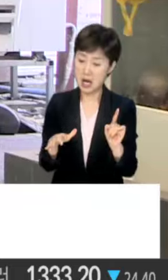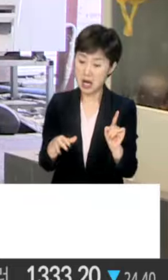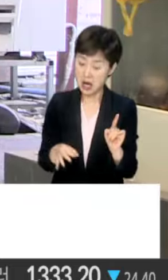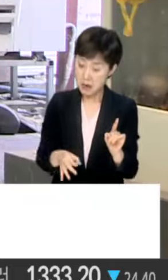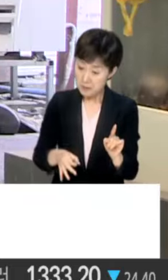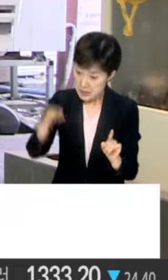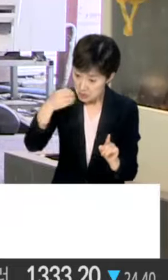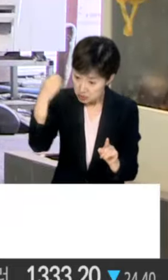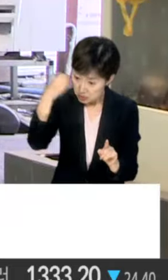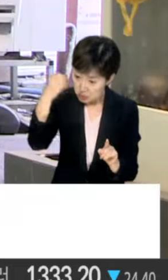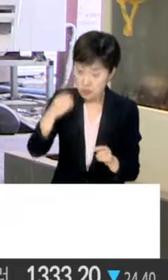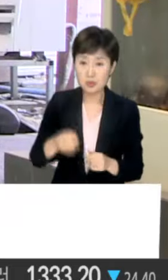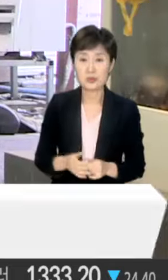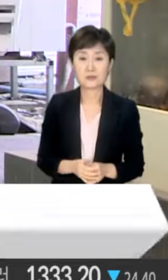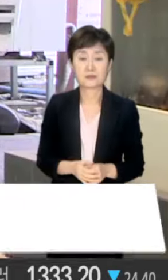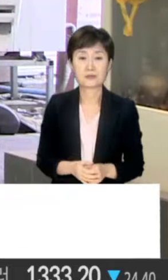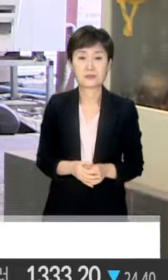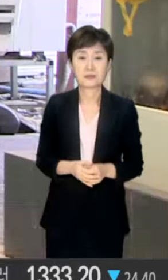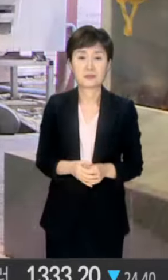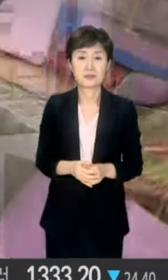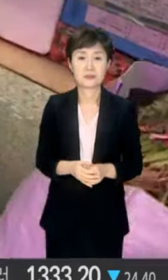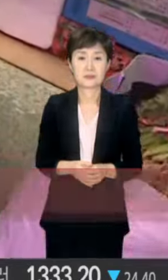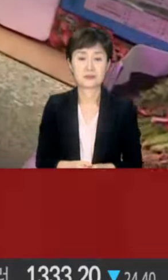너무 비싸요.